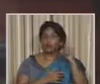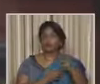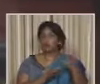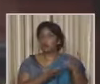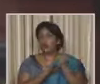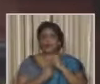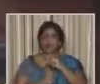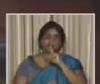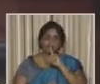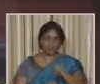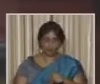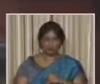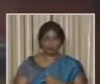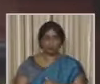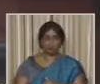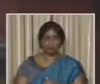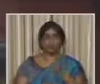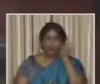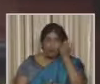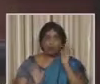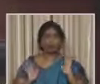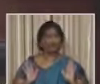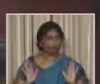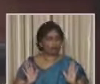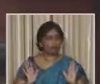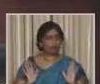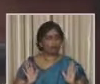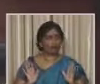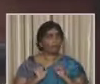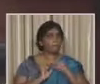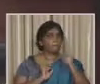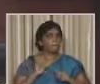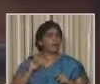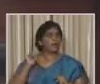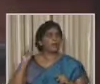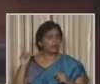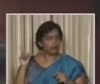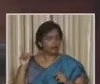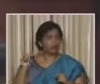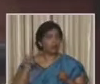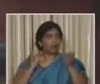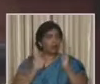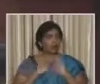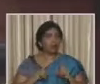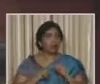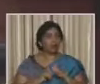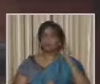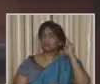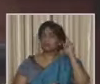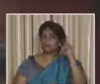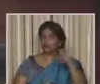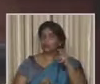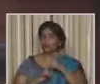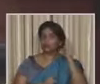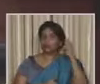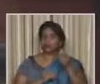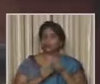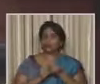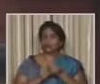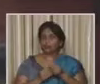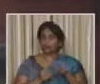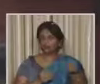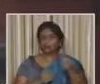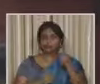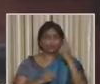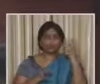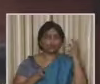ஏற்றிக்கொள்ளுமாறு அவருக்கு அழைப்பு வந்ததாக அவர் கூறுகின்றார். இதையெல்லாம் தேடி பாருங்கள். அவர் மட்டக்களப்பில் இருப்பதாக கூறினாராம். இறுதியில் தற்கொலை குண்டு தாரி